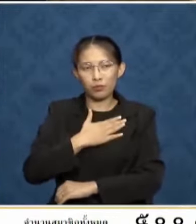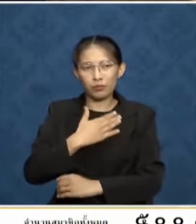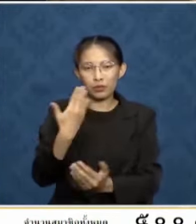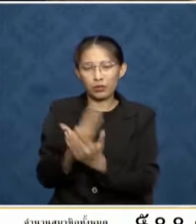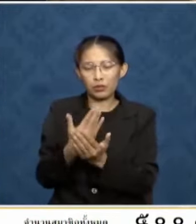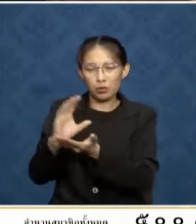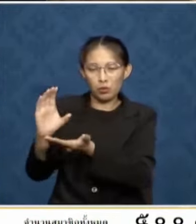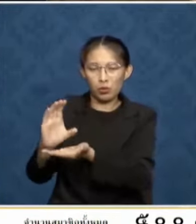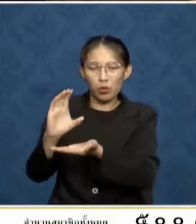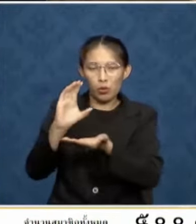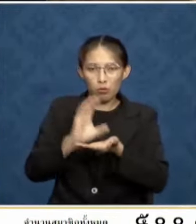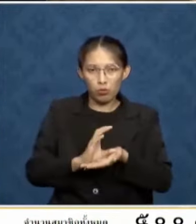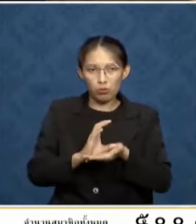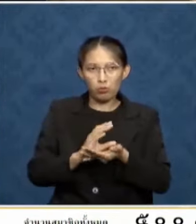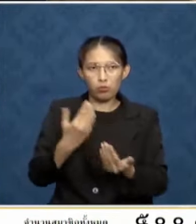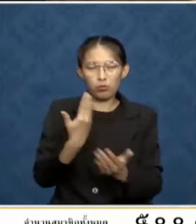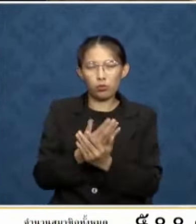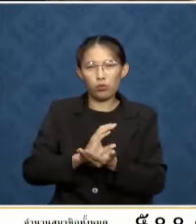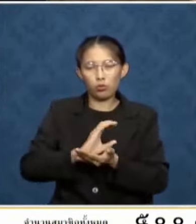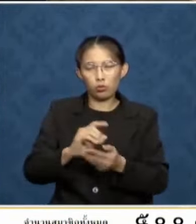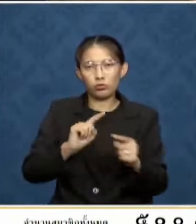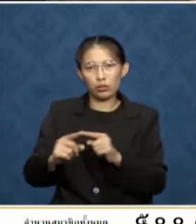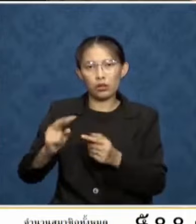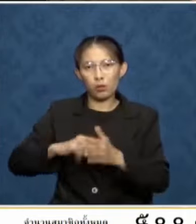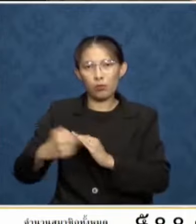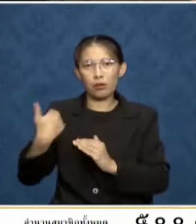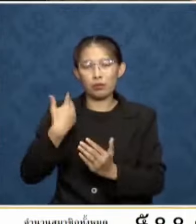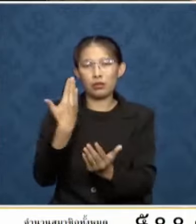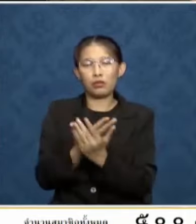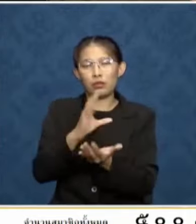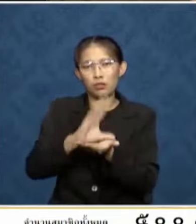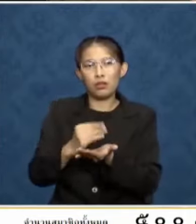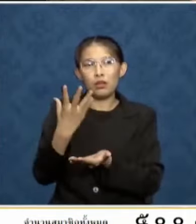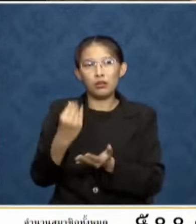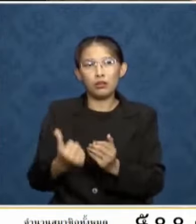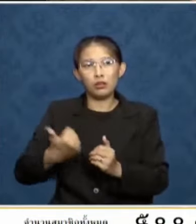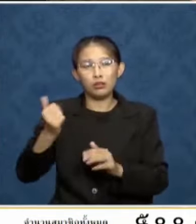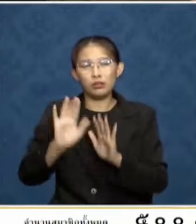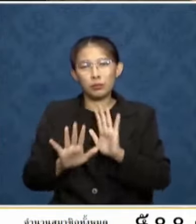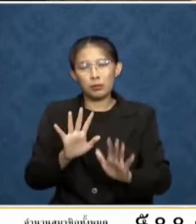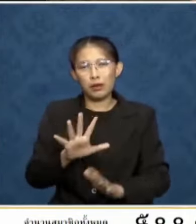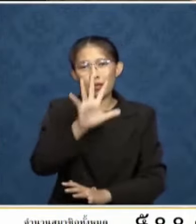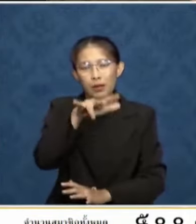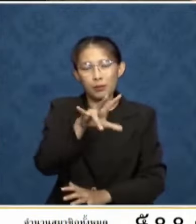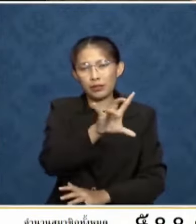กระจะบ้ไปก่ปาชตอีก่